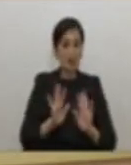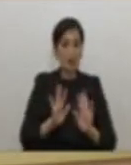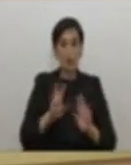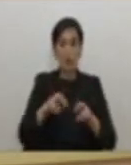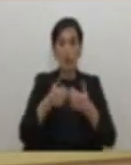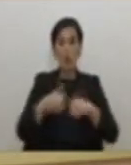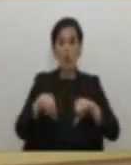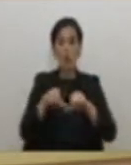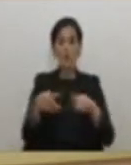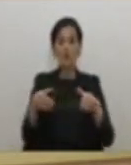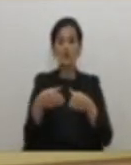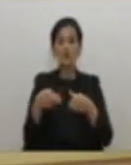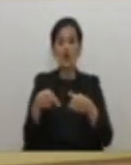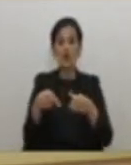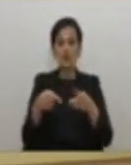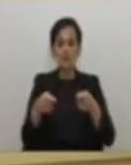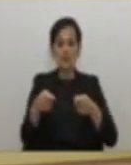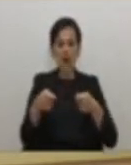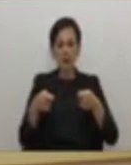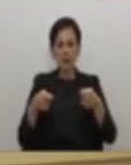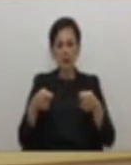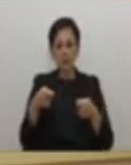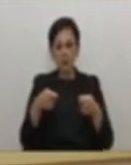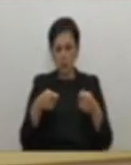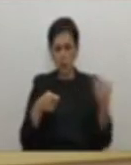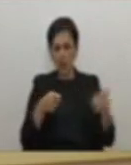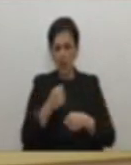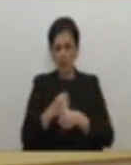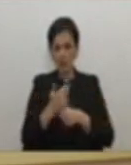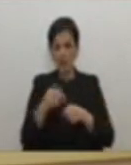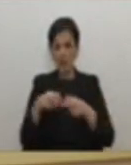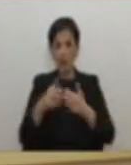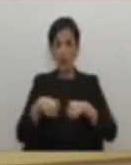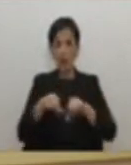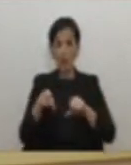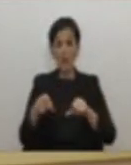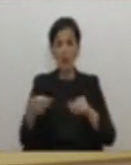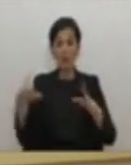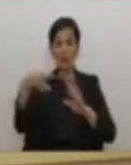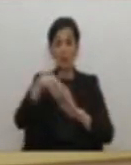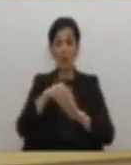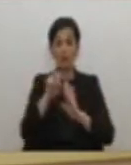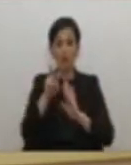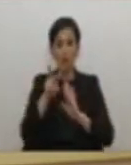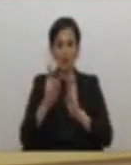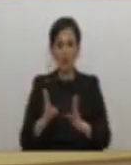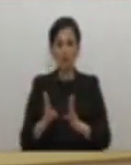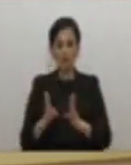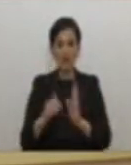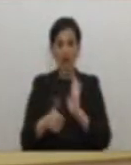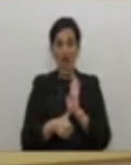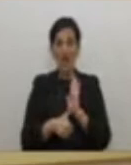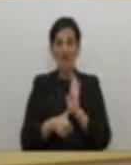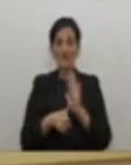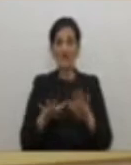კომისიის შემადგენლობა, ესე მანიპულაცია მოახდინეთ თქვენ და კომისიების შემადგენლობა განისაზღვრა 12-ით. და აქედან 6 ადგილი